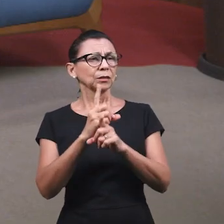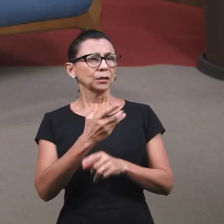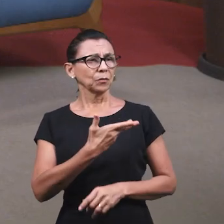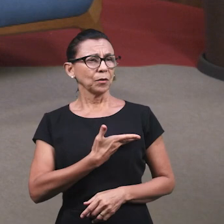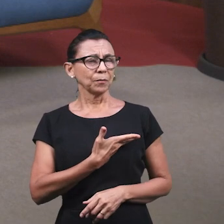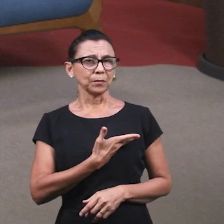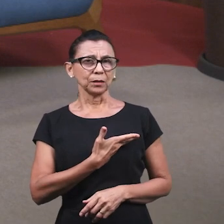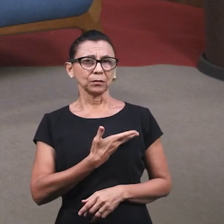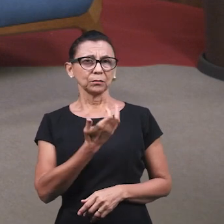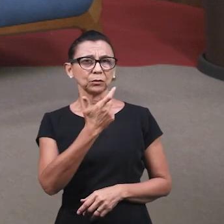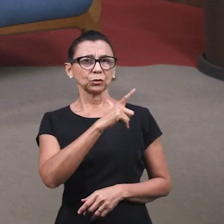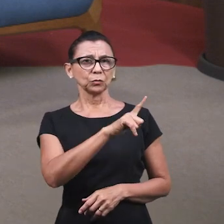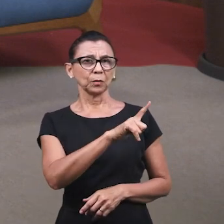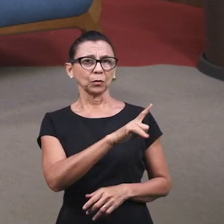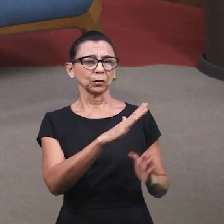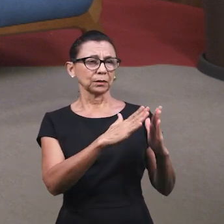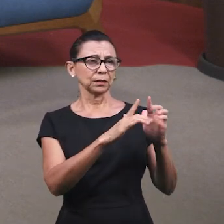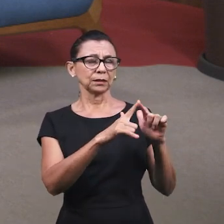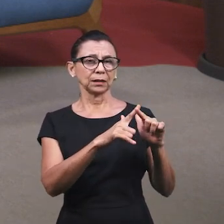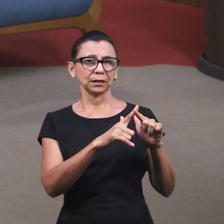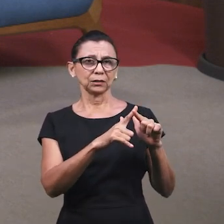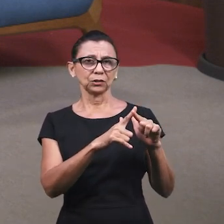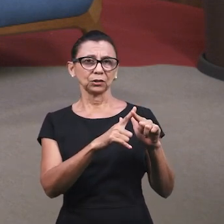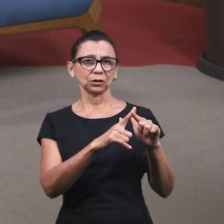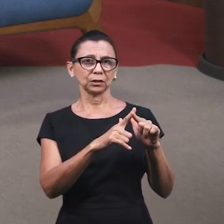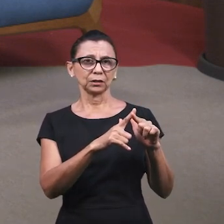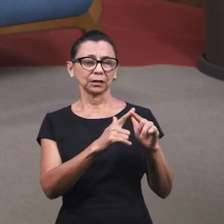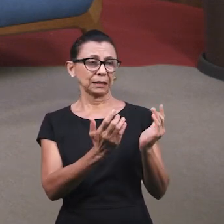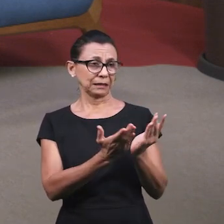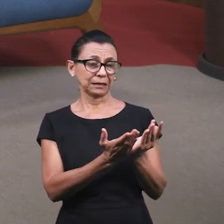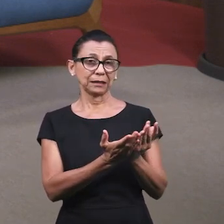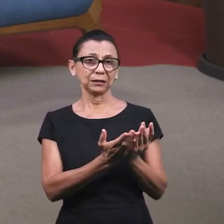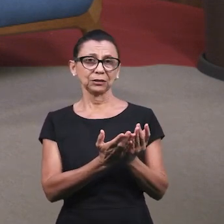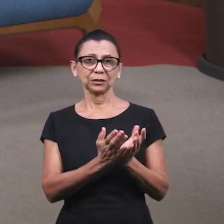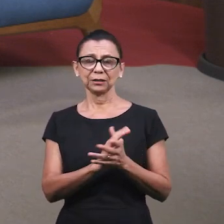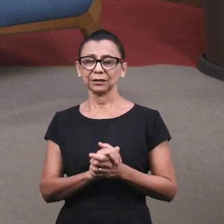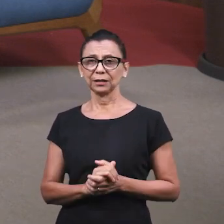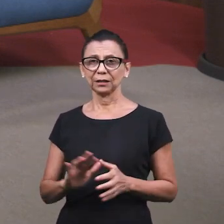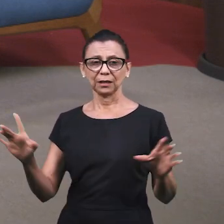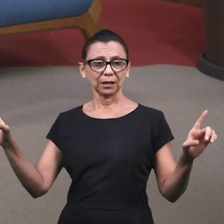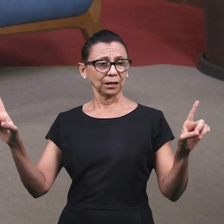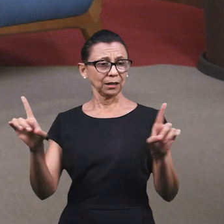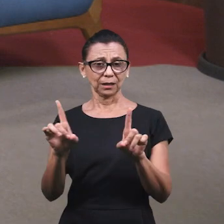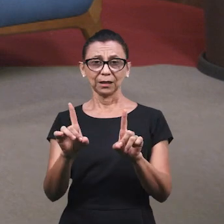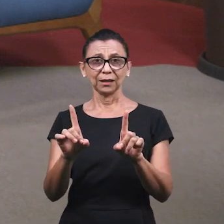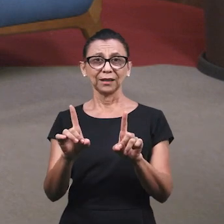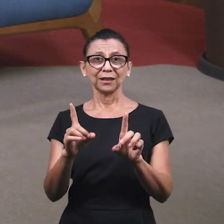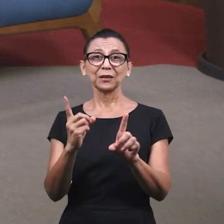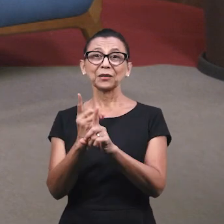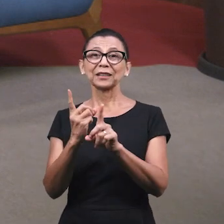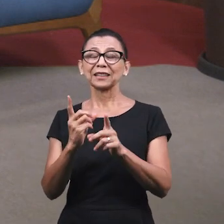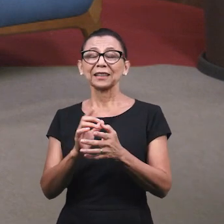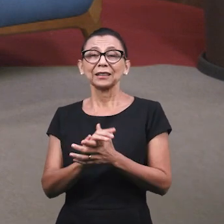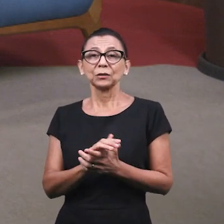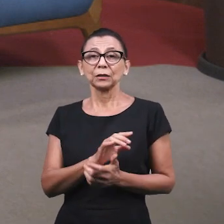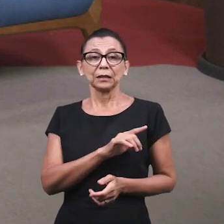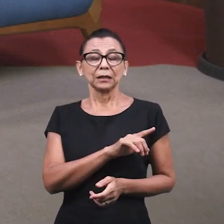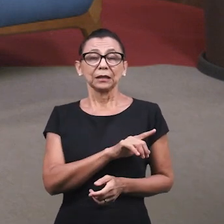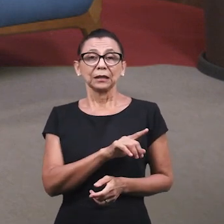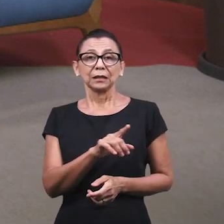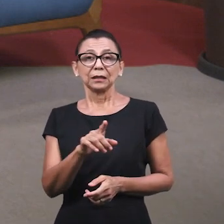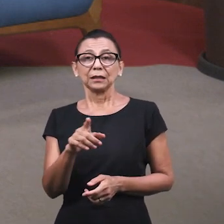évangélique d'une autre dénomination et on s'est retrouvé dans la